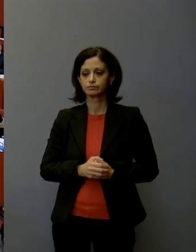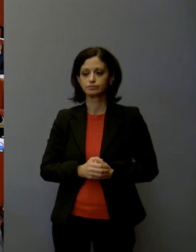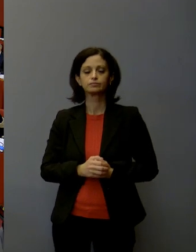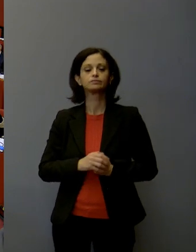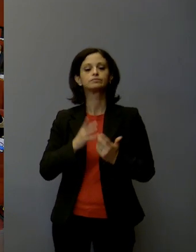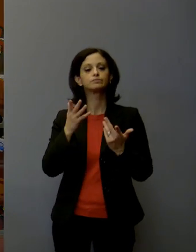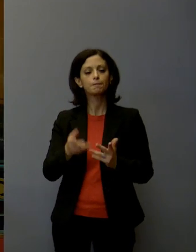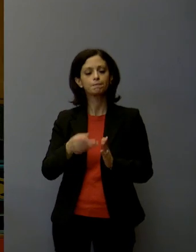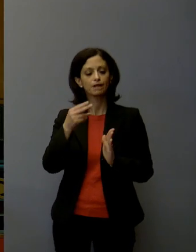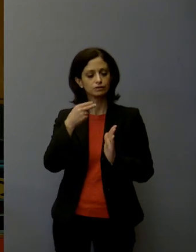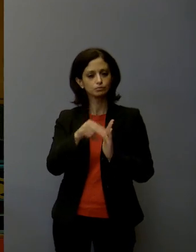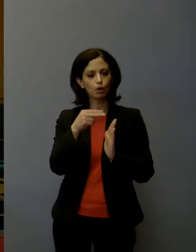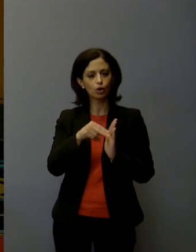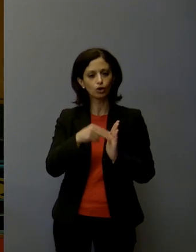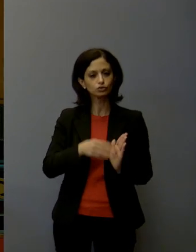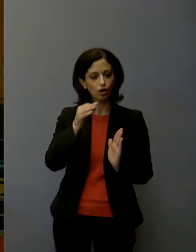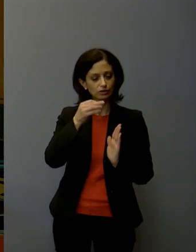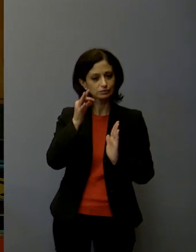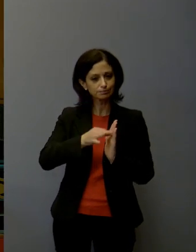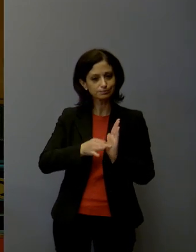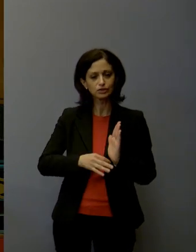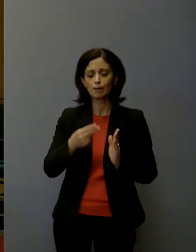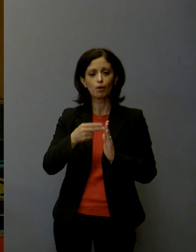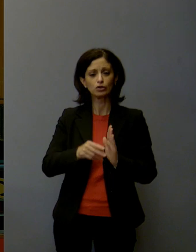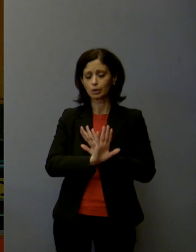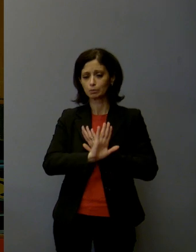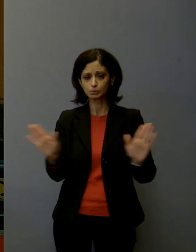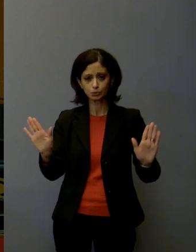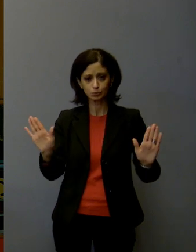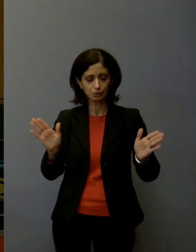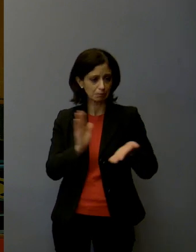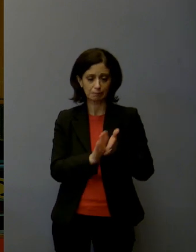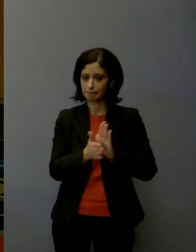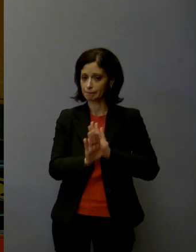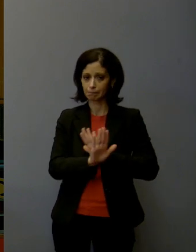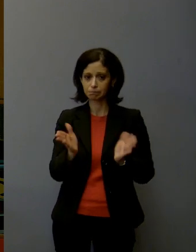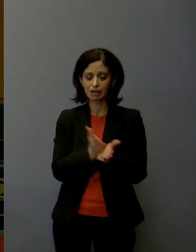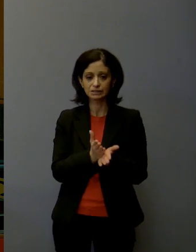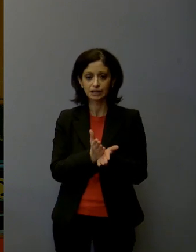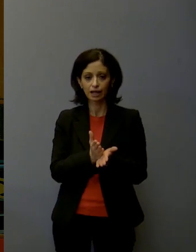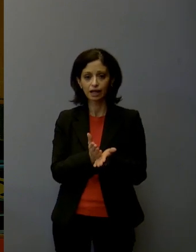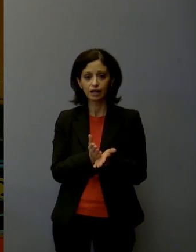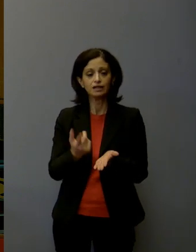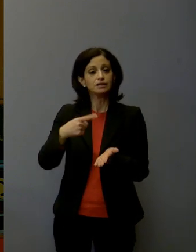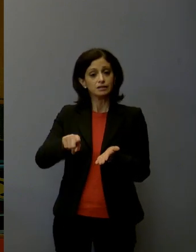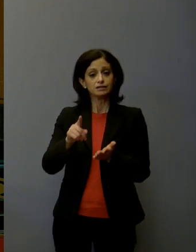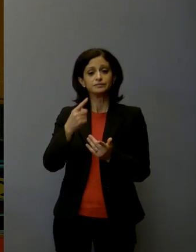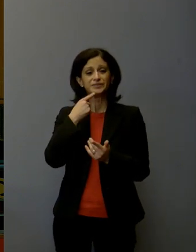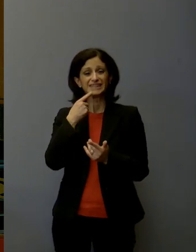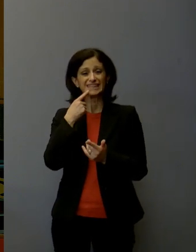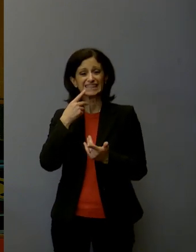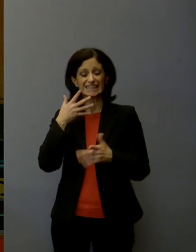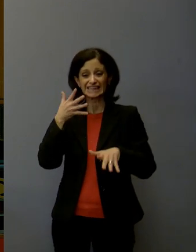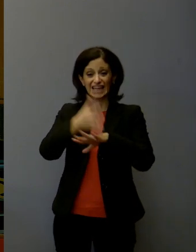le emozioni d'ordine Abbiamo terminato perché non sono più mozioni d'ordine non sono più emozioni d'ordine Anche perché chi